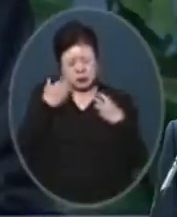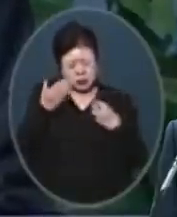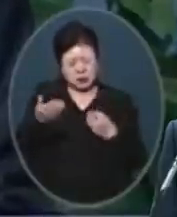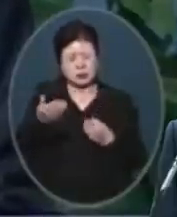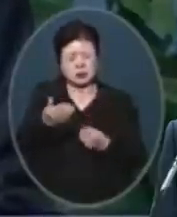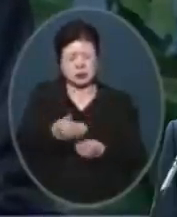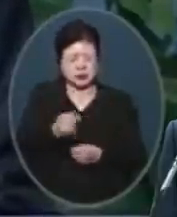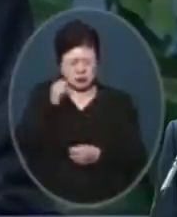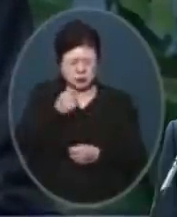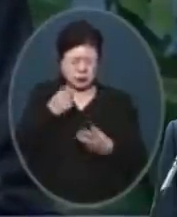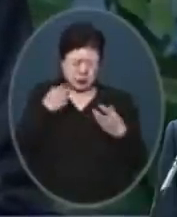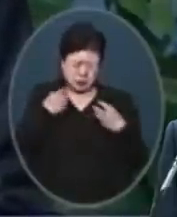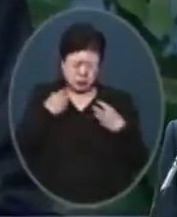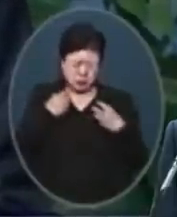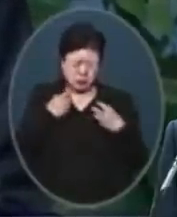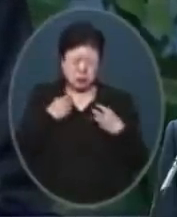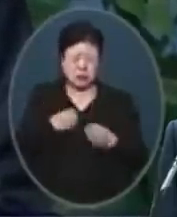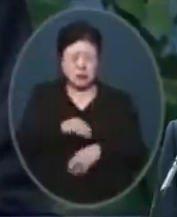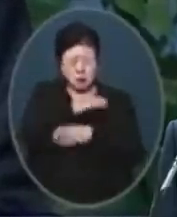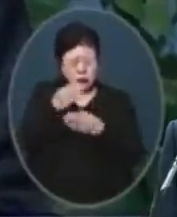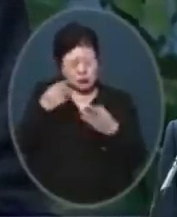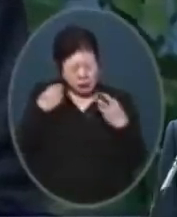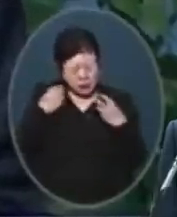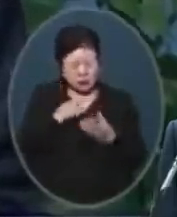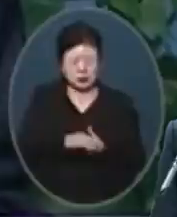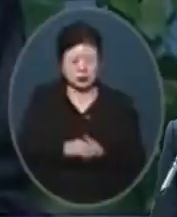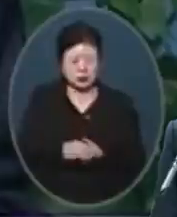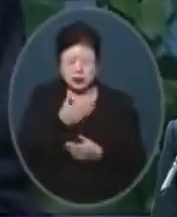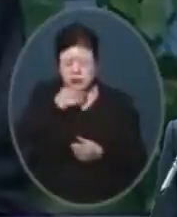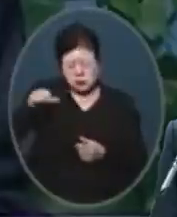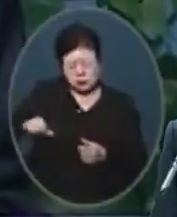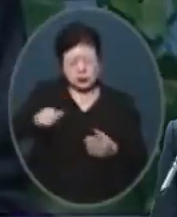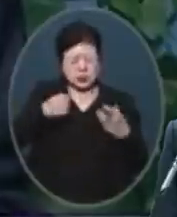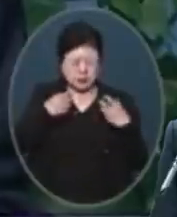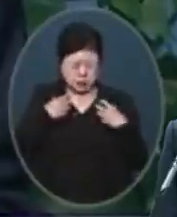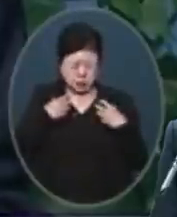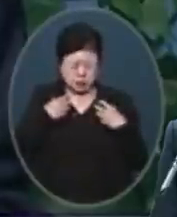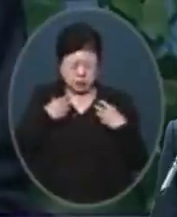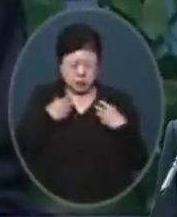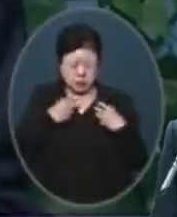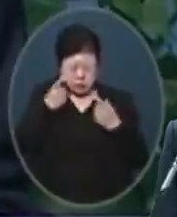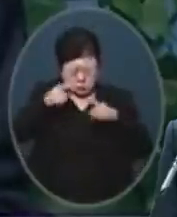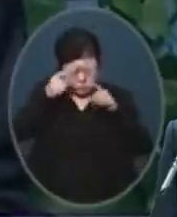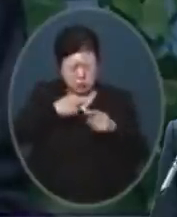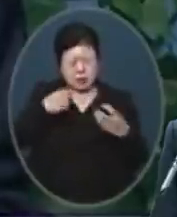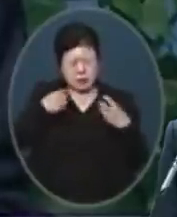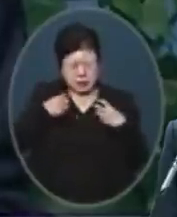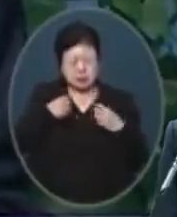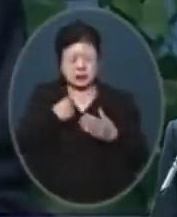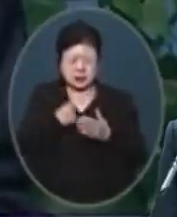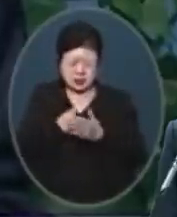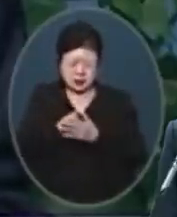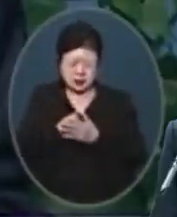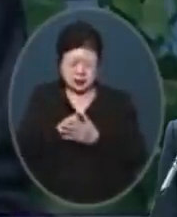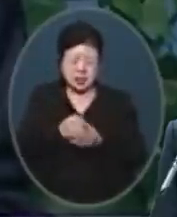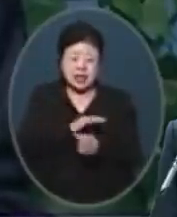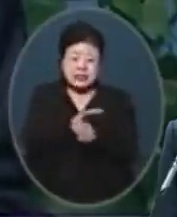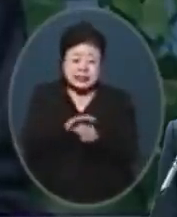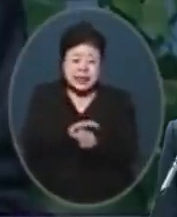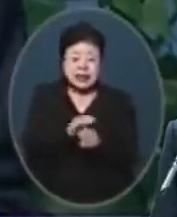내가 맡고 질병도 내가 맡고 저주도 내가 맡고 지옥도 내가 맡을 테니 내